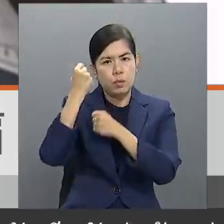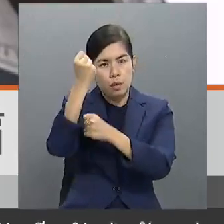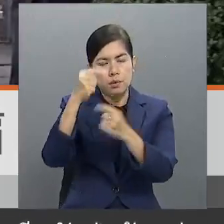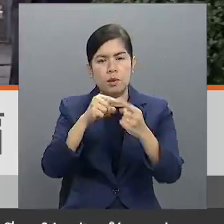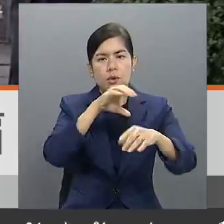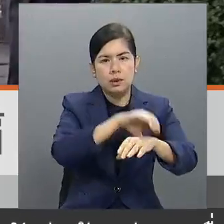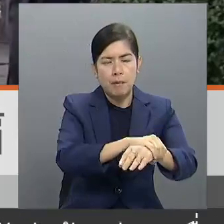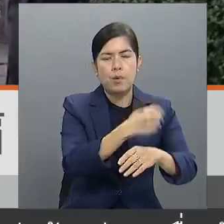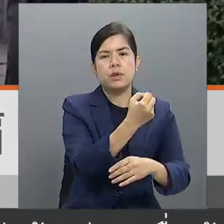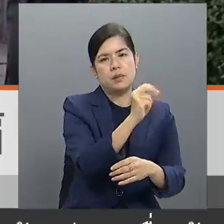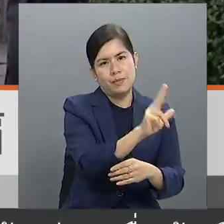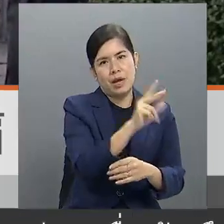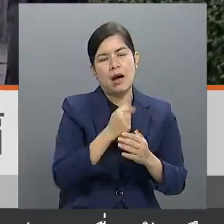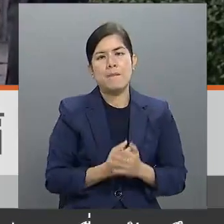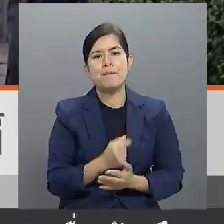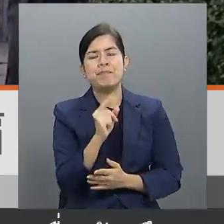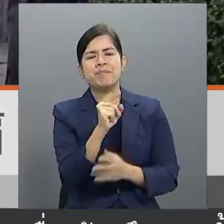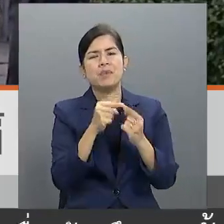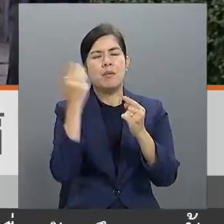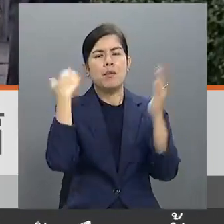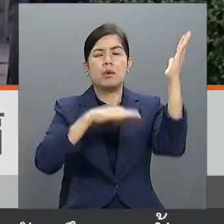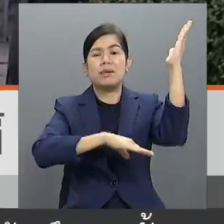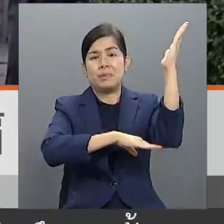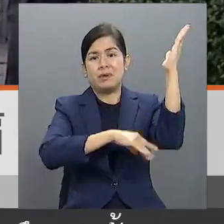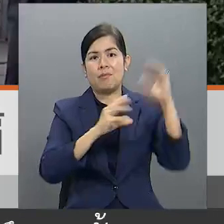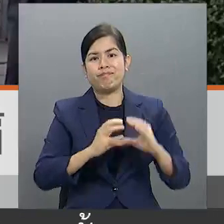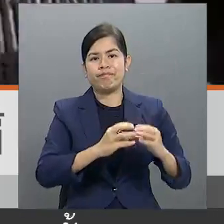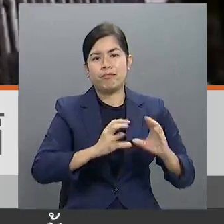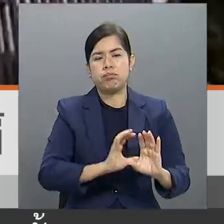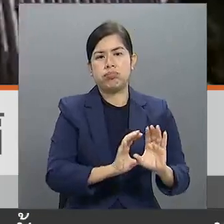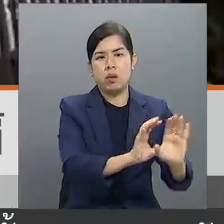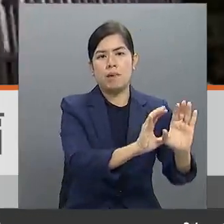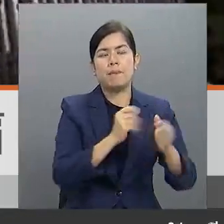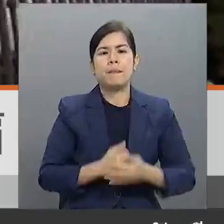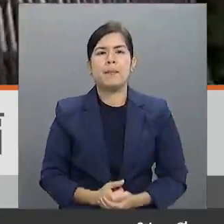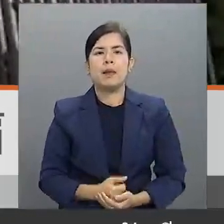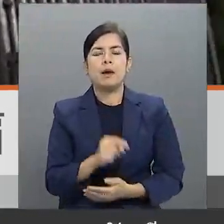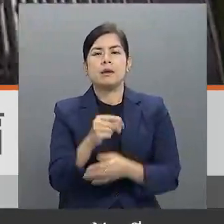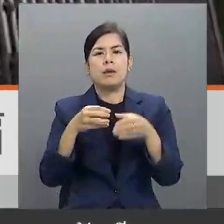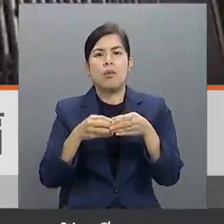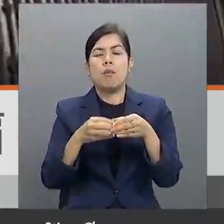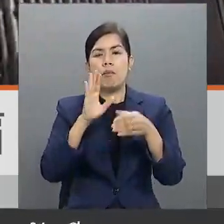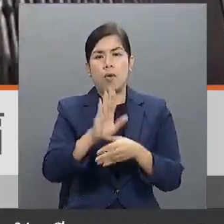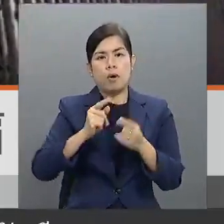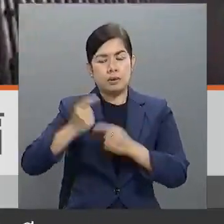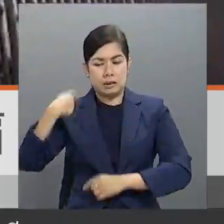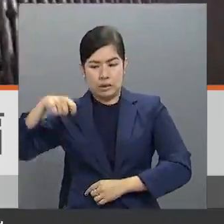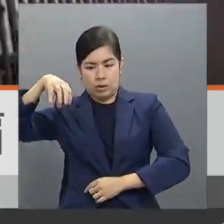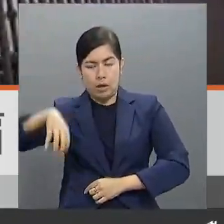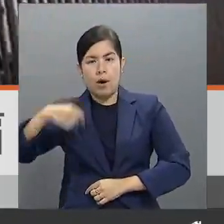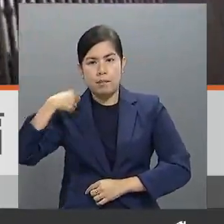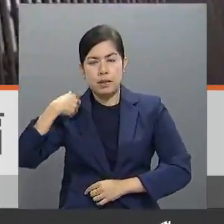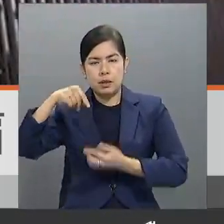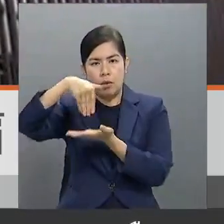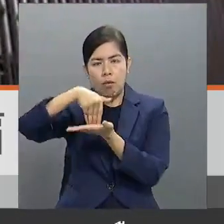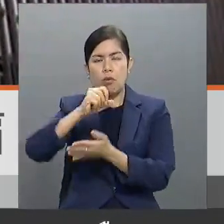ระเวนุสาวรีประชาธิปไตยและในเวลา 11:00ทีมทนายความจากศูนย์ทนายความเพื่อสิทธิมนุษยชนก็